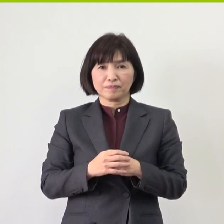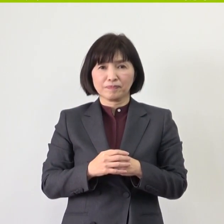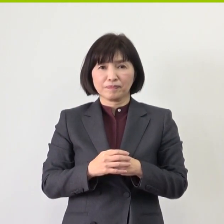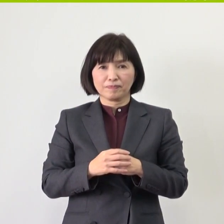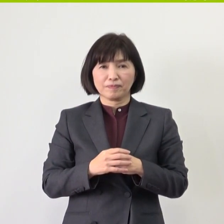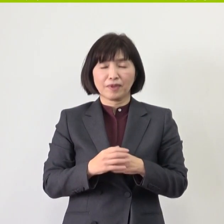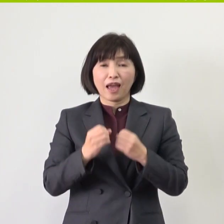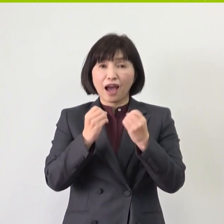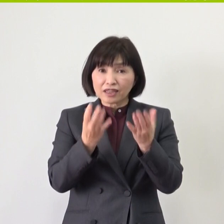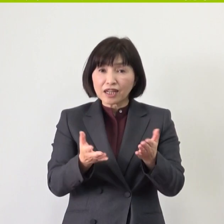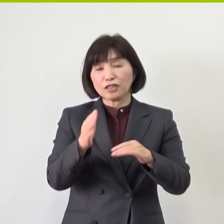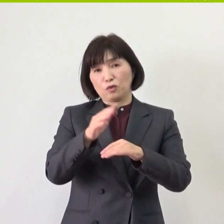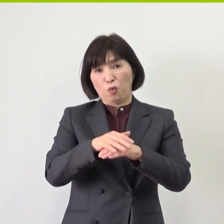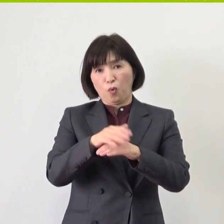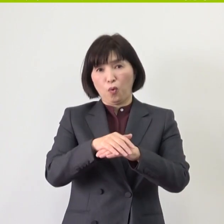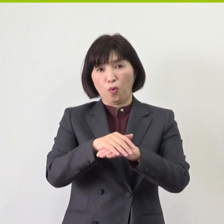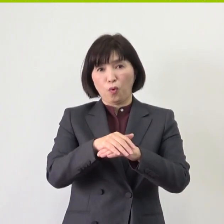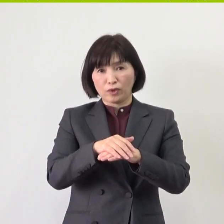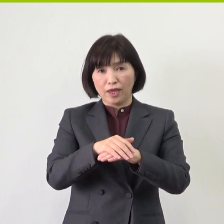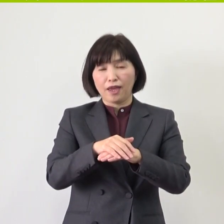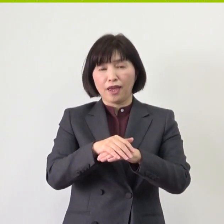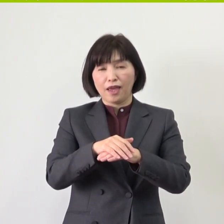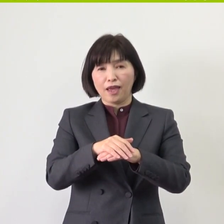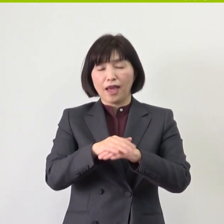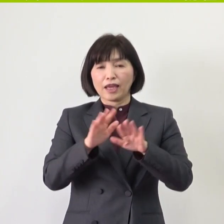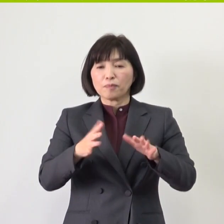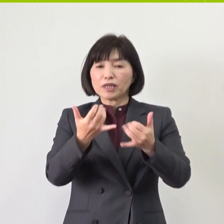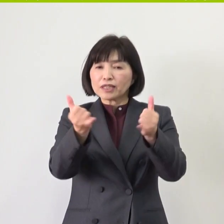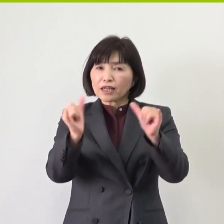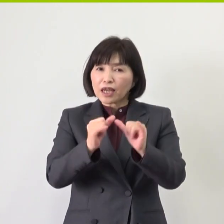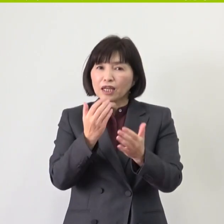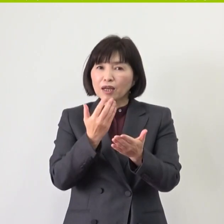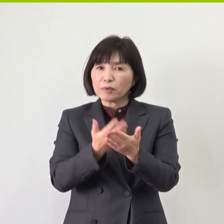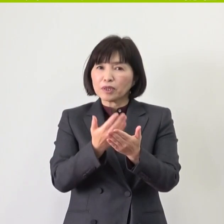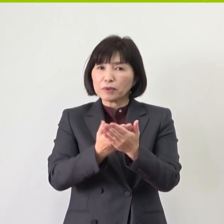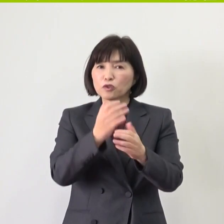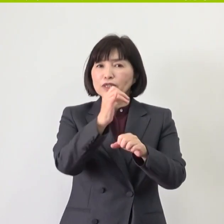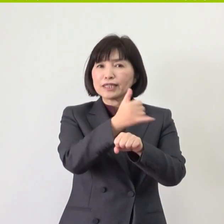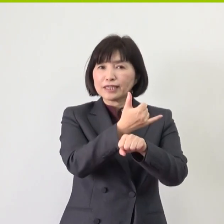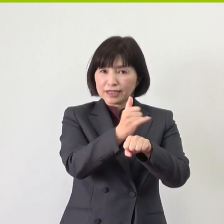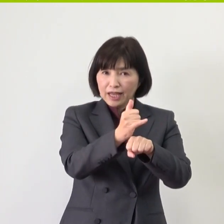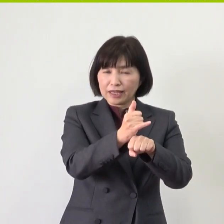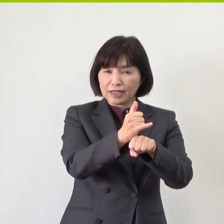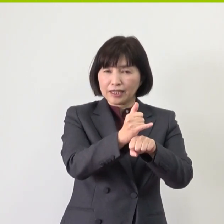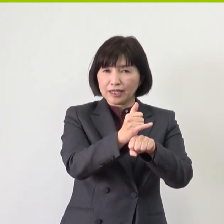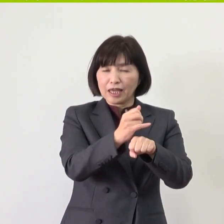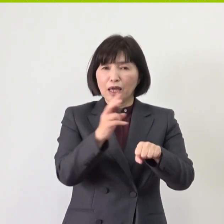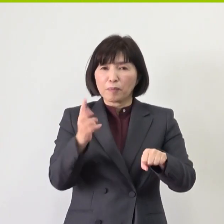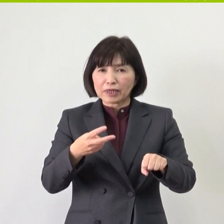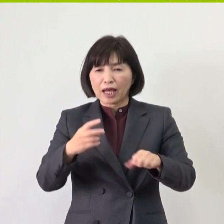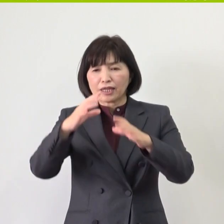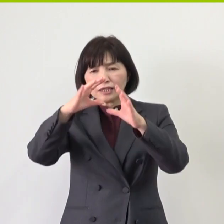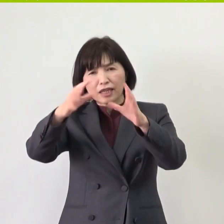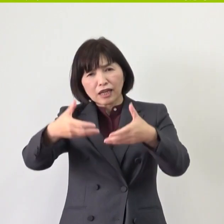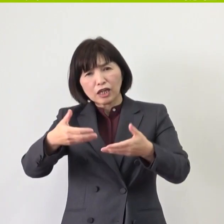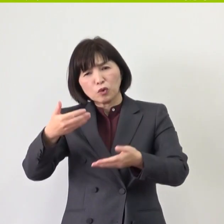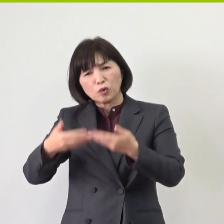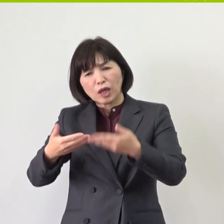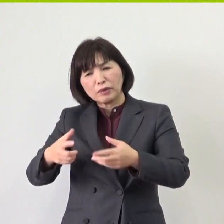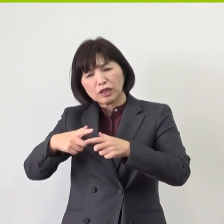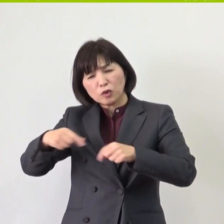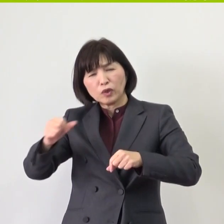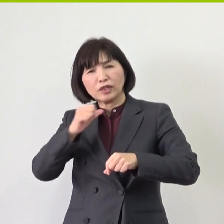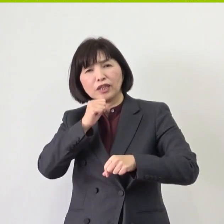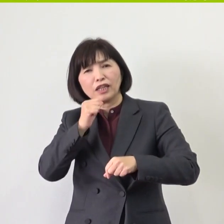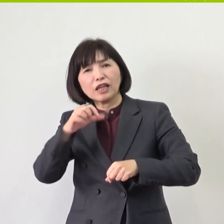三の道としてですね、特に今実社会が求めている人材要件、もしくは世界の中で日本が遅れている部分、このあたりをしっかりと